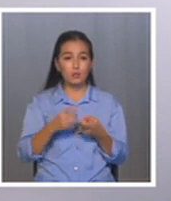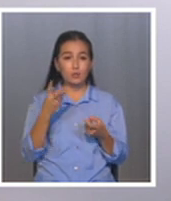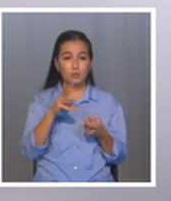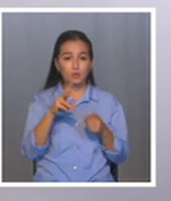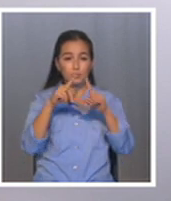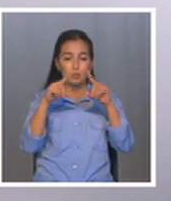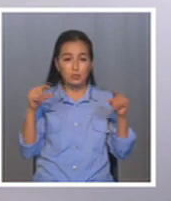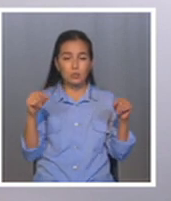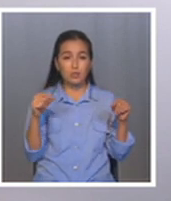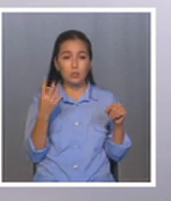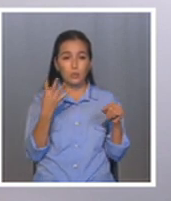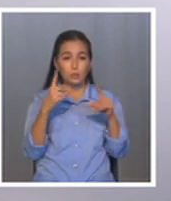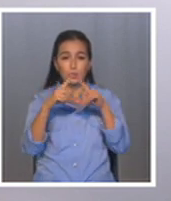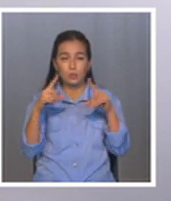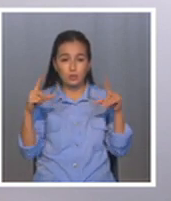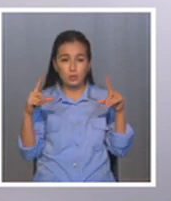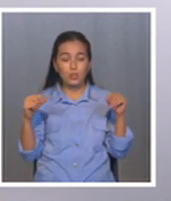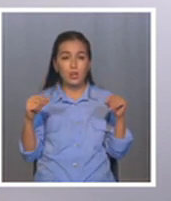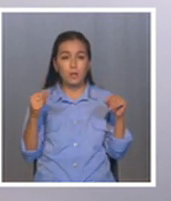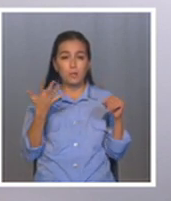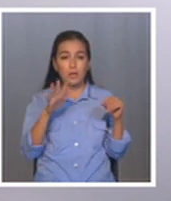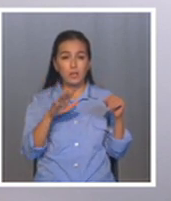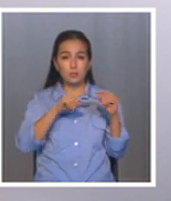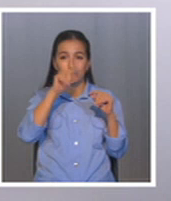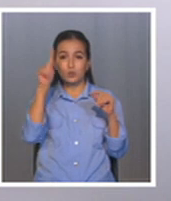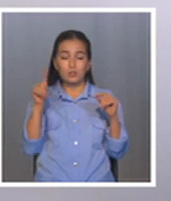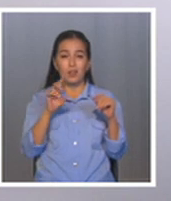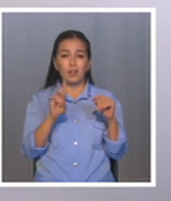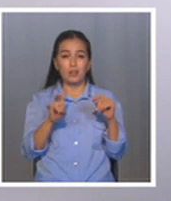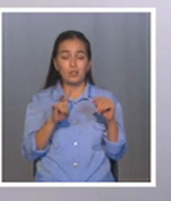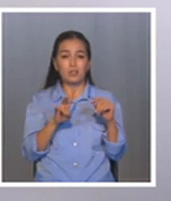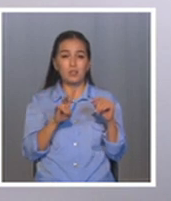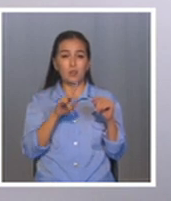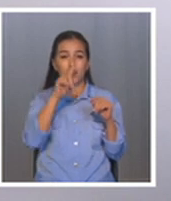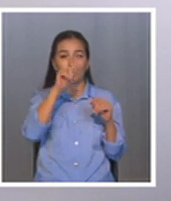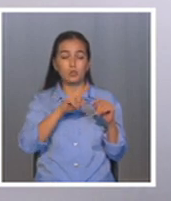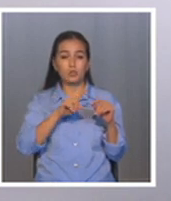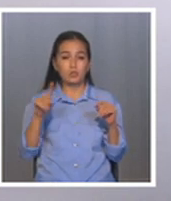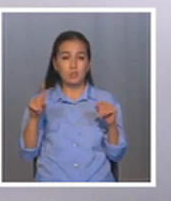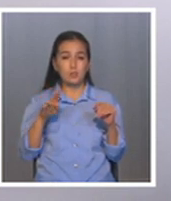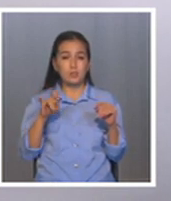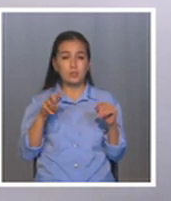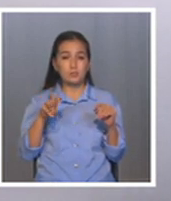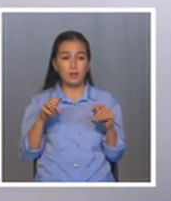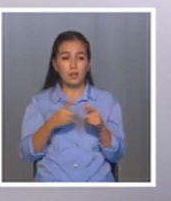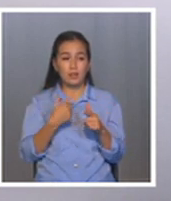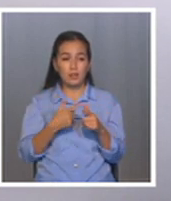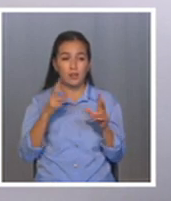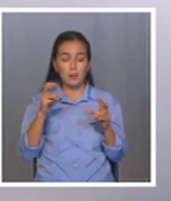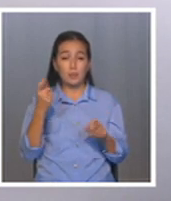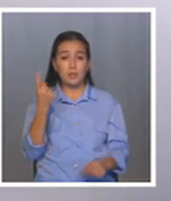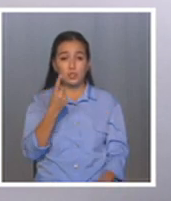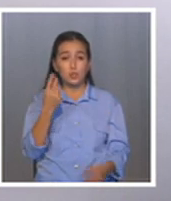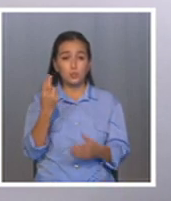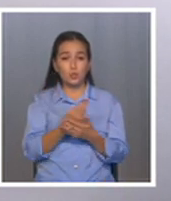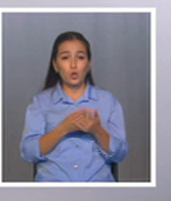бұрышты, 5 бұрышты, тағы сол сияқты N бұрышты призма деп атайды. Мысалға, бірінші суретте